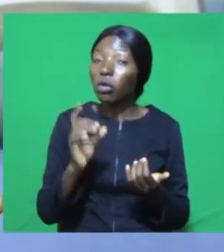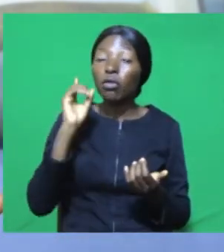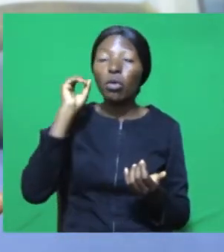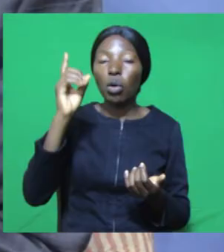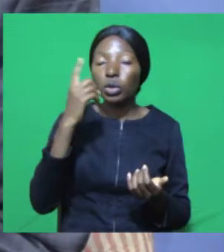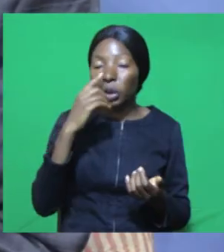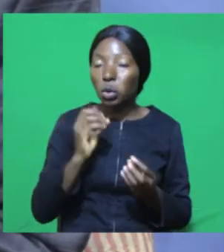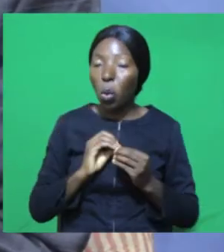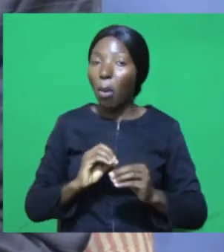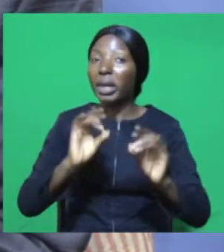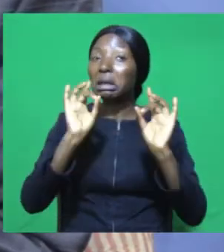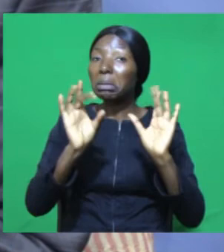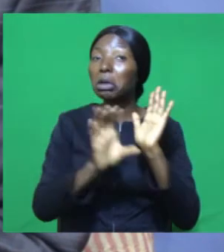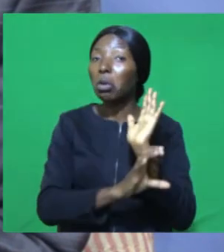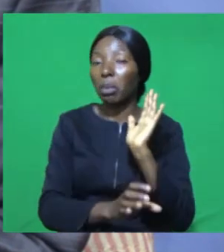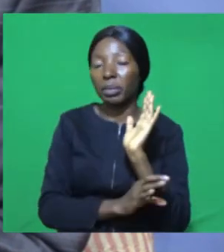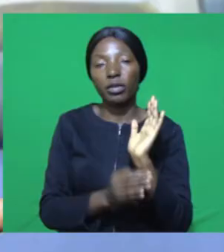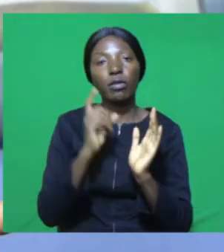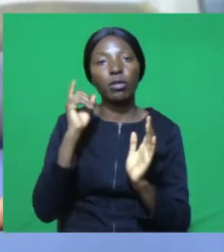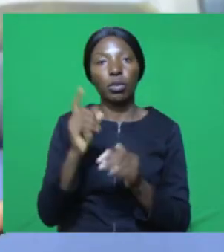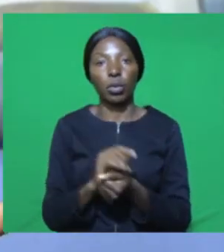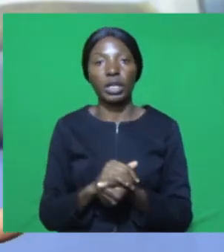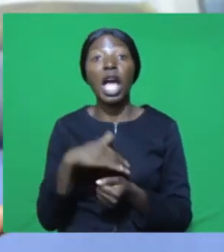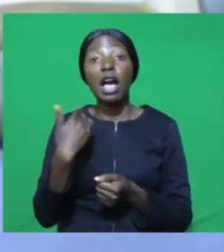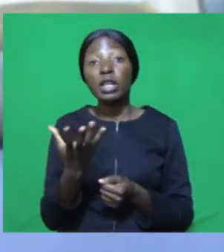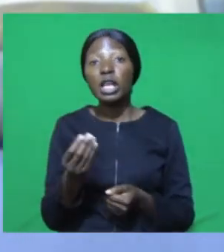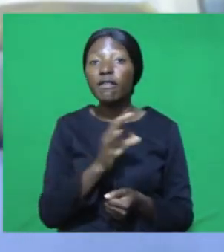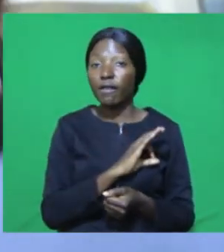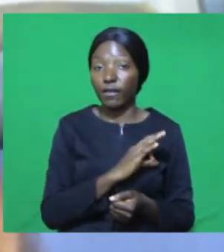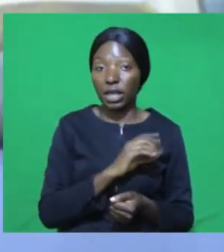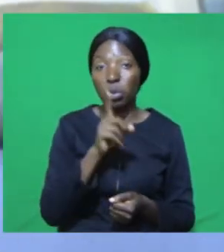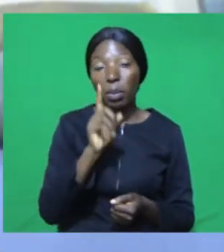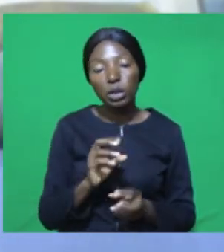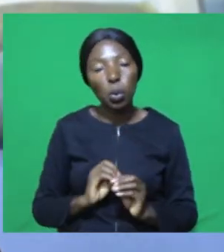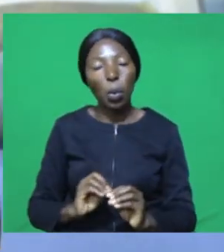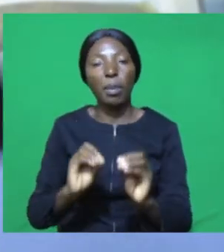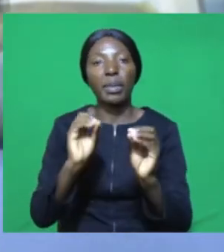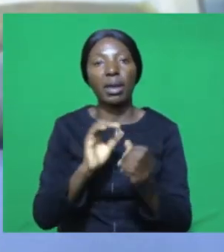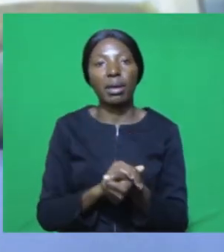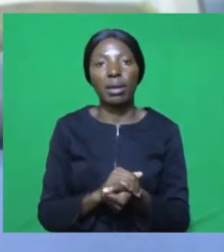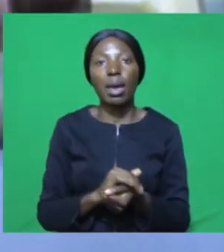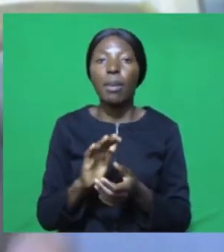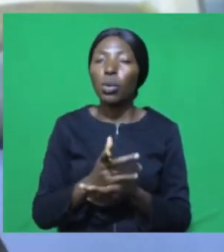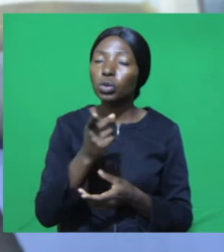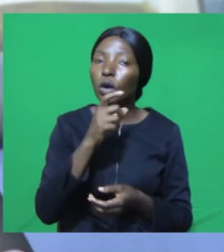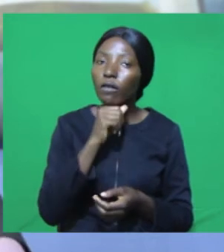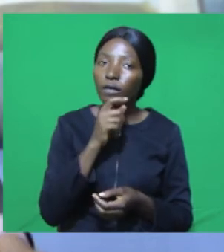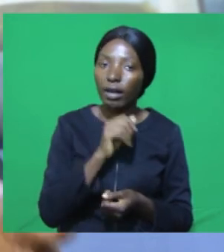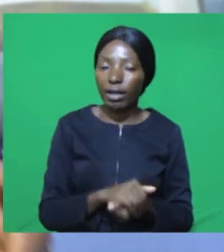nekuteerera. Kuzvinotaura James kuti kumushure mekutenda unofanira kuteerera because baba